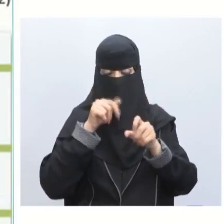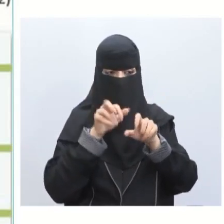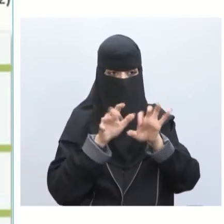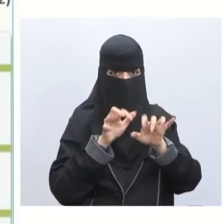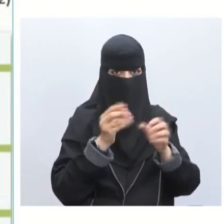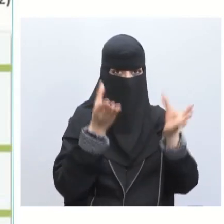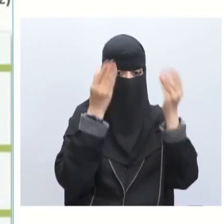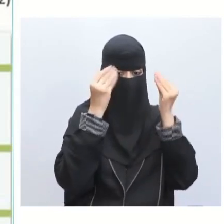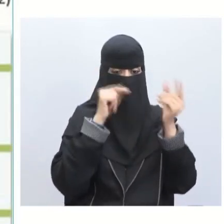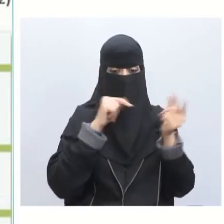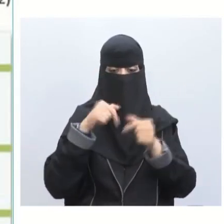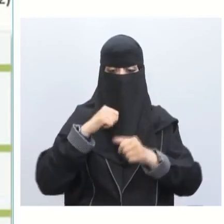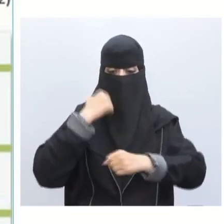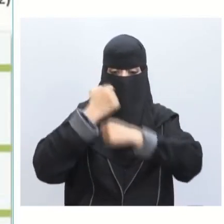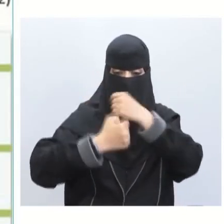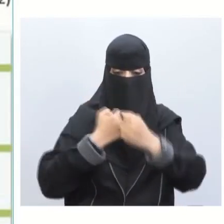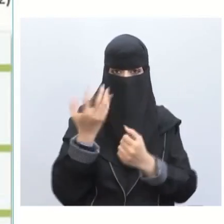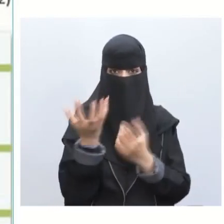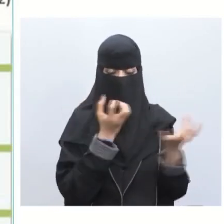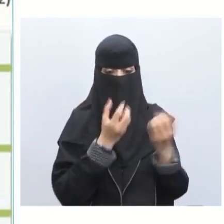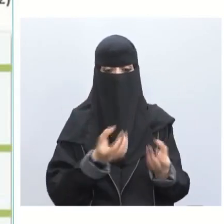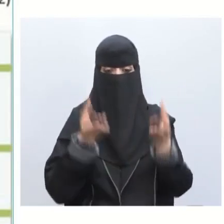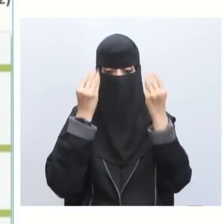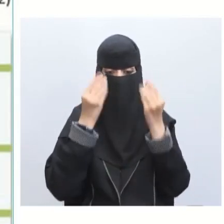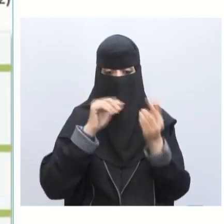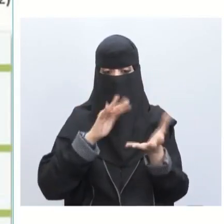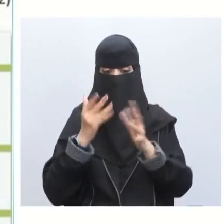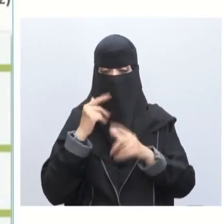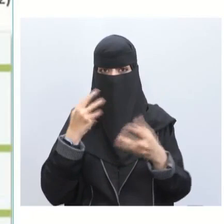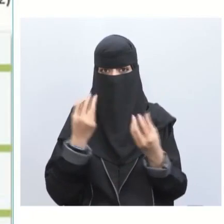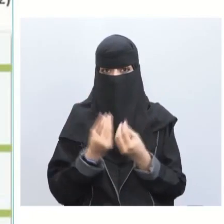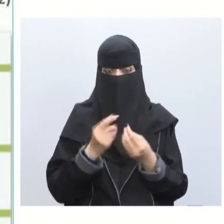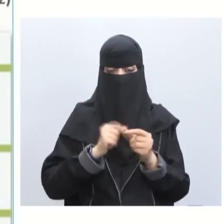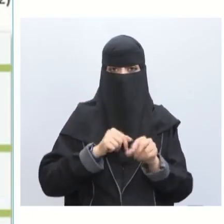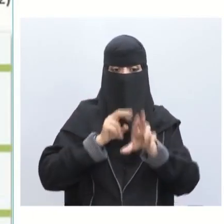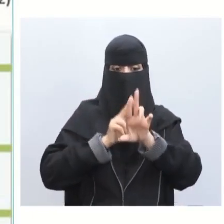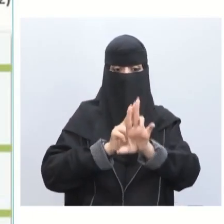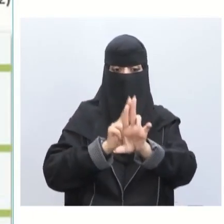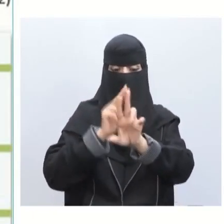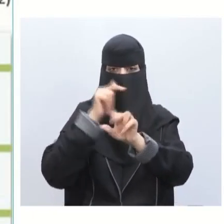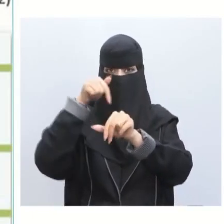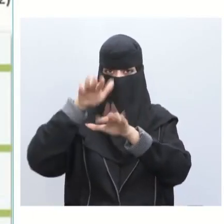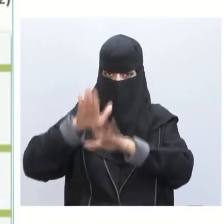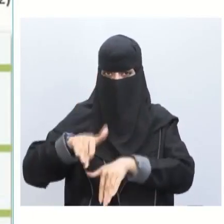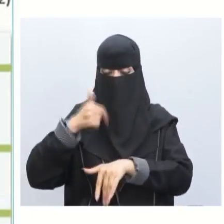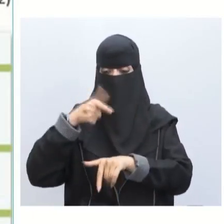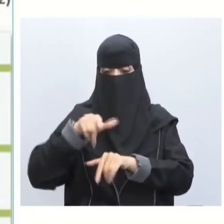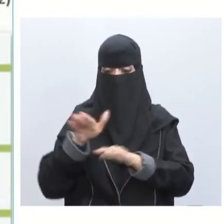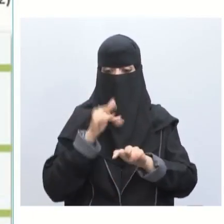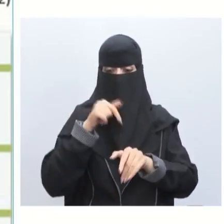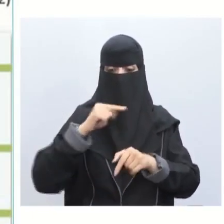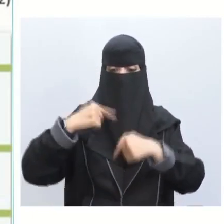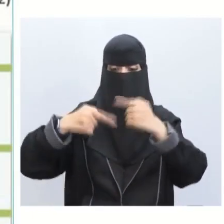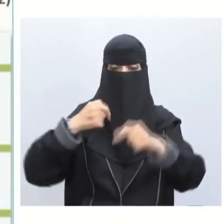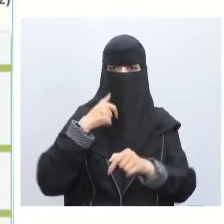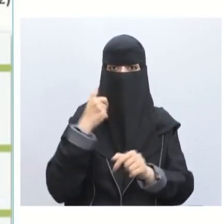الكترونيا ومحاوله جمع معلومات عنه وقد تكون هذه المطالبه مصحوبه